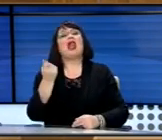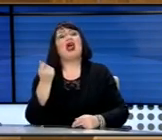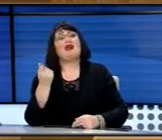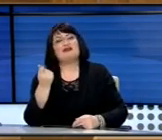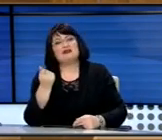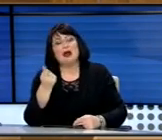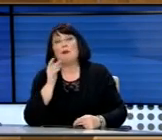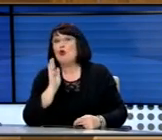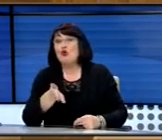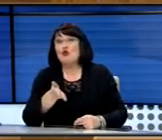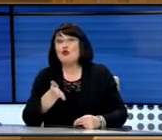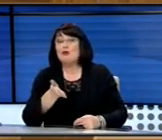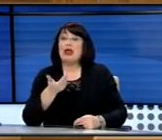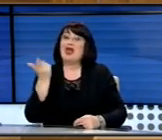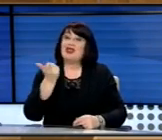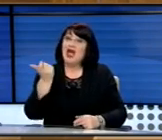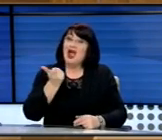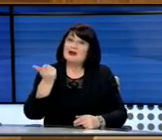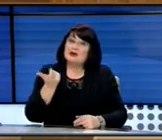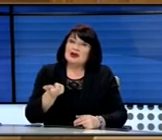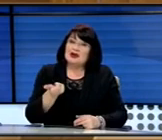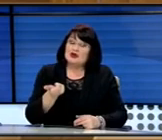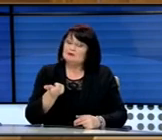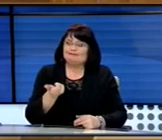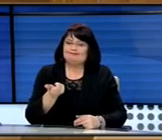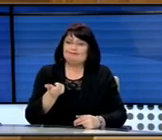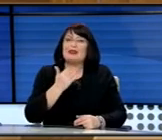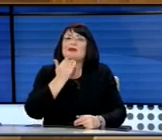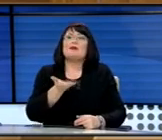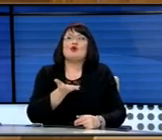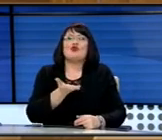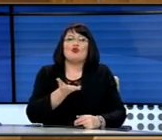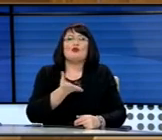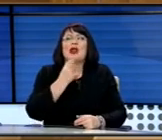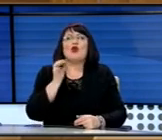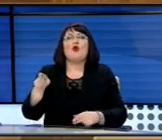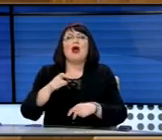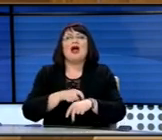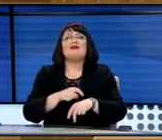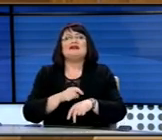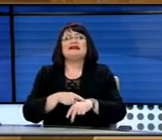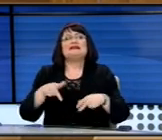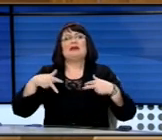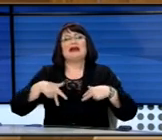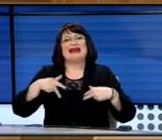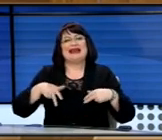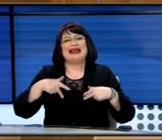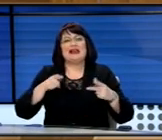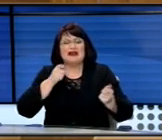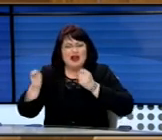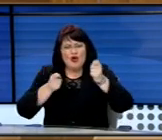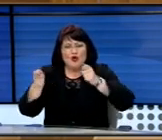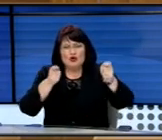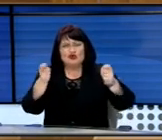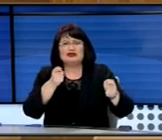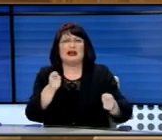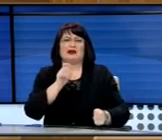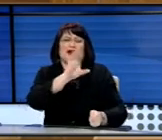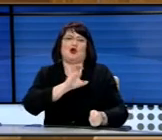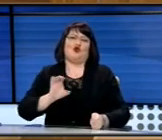και η δυνατότητα δανεισμού προσκρούει στην τεράστια διόγκωση των κρατικών χρεών σε